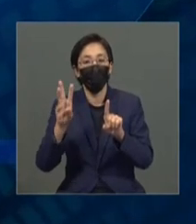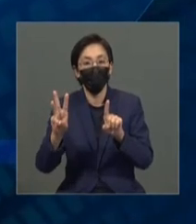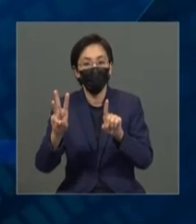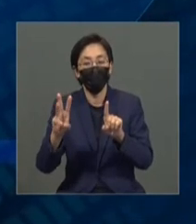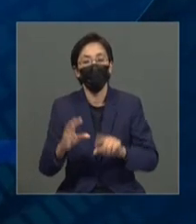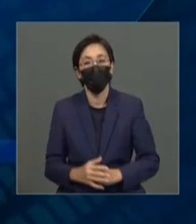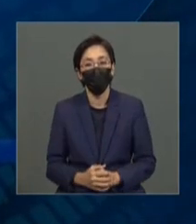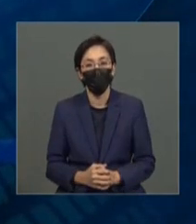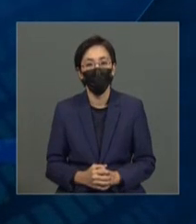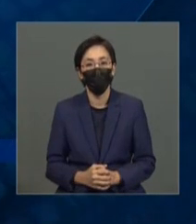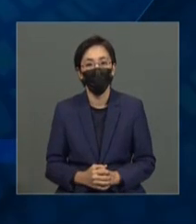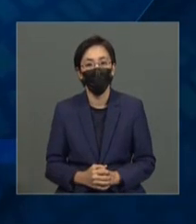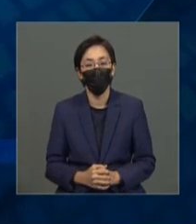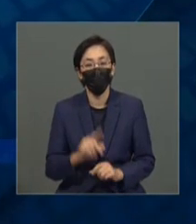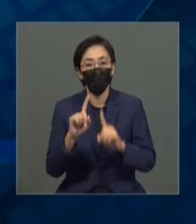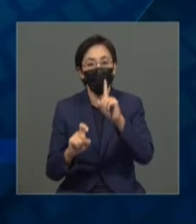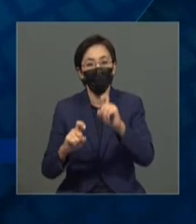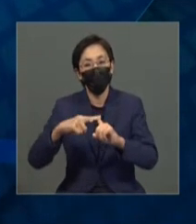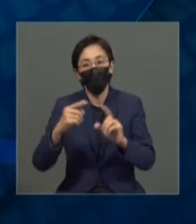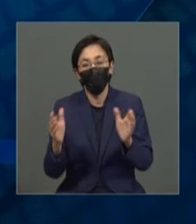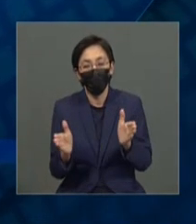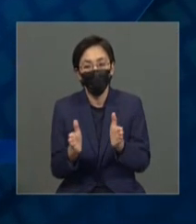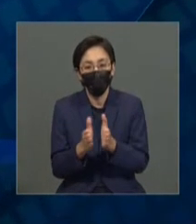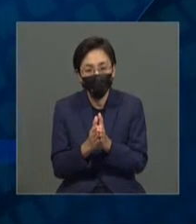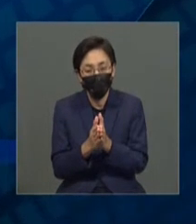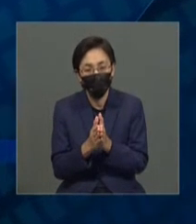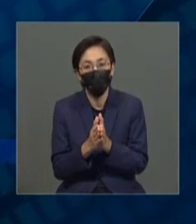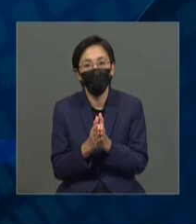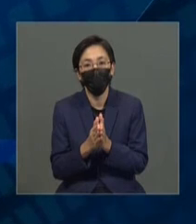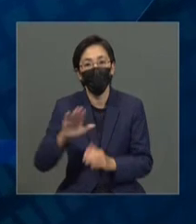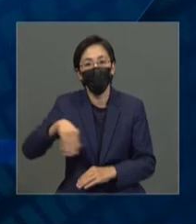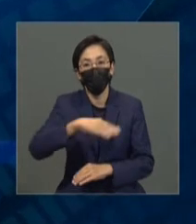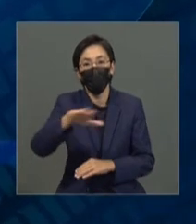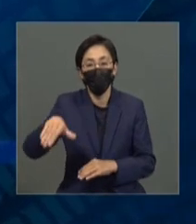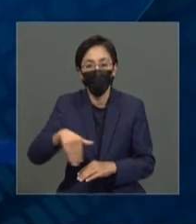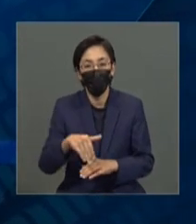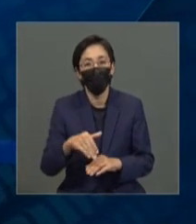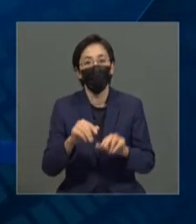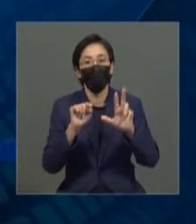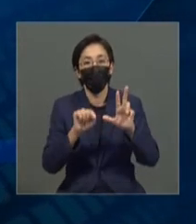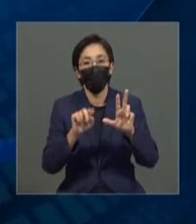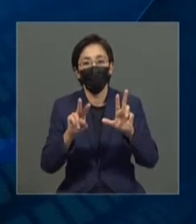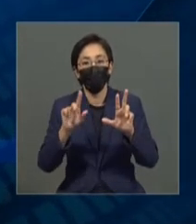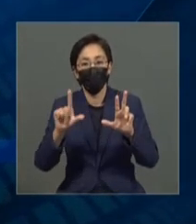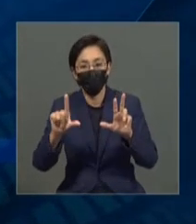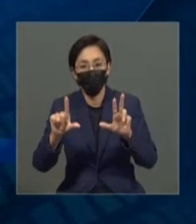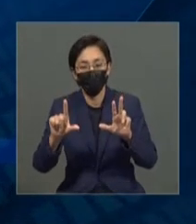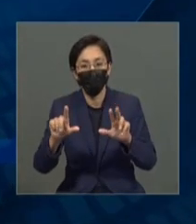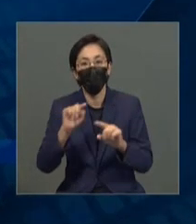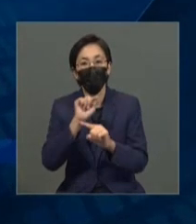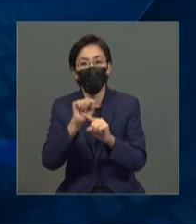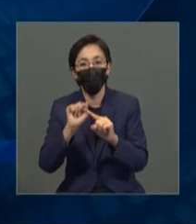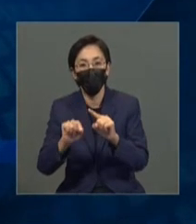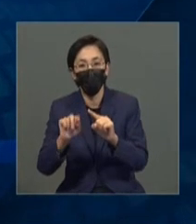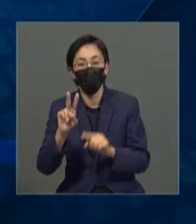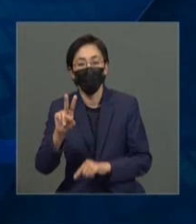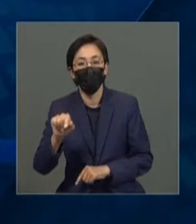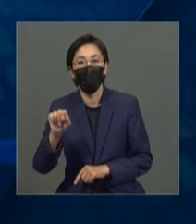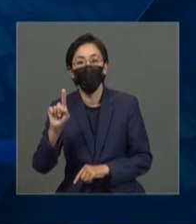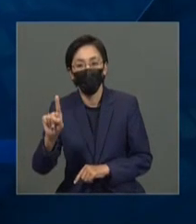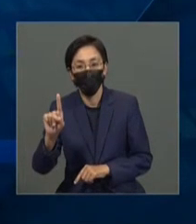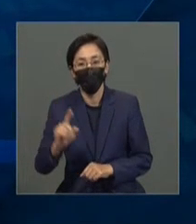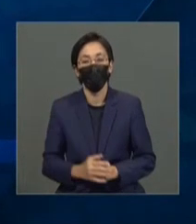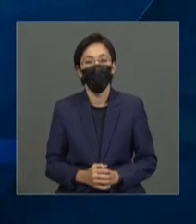13,726 คนนะคะรวมแล้วมียอดผู้เสียชีวิตทั่วโลกอยู่ที่ประมาณ 3.2 ล้านค่ะคิดเป็น 2.1%